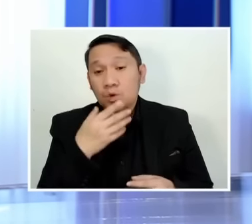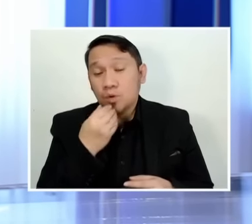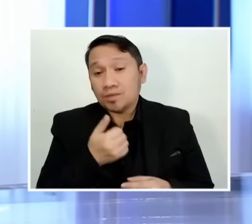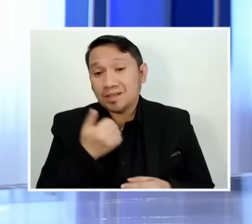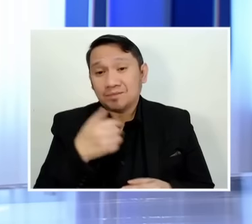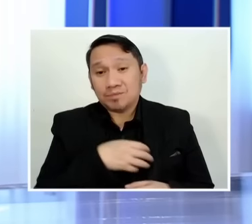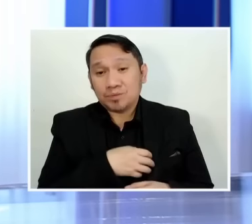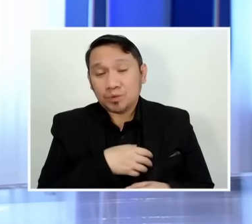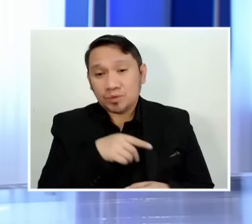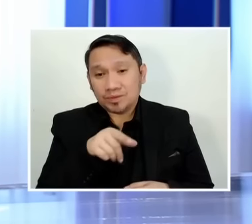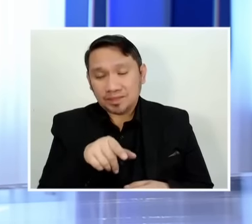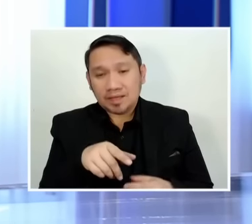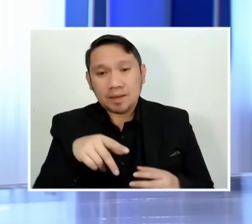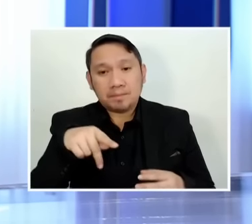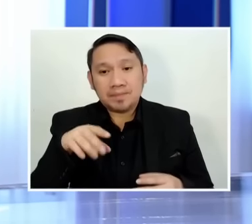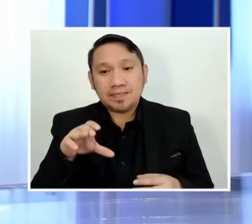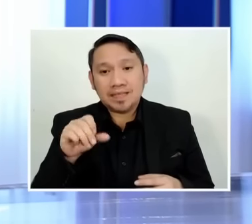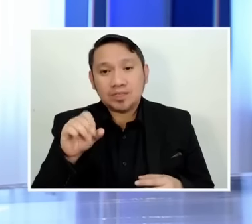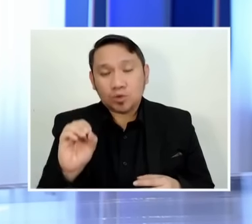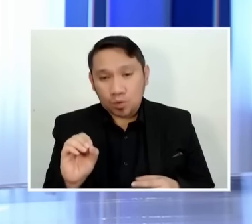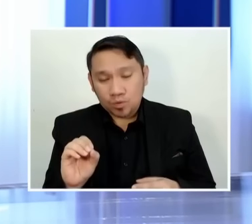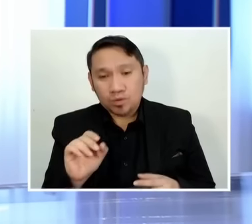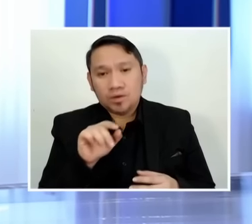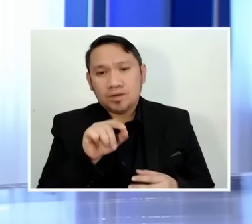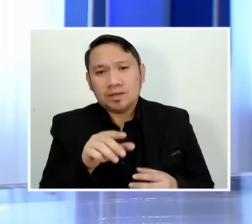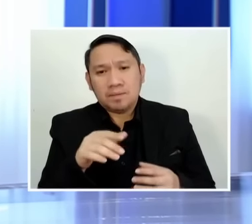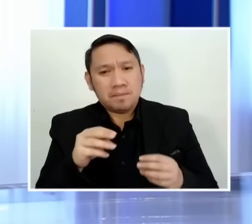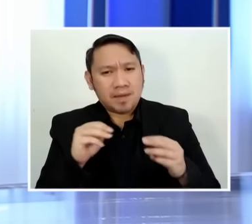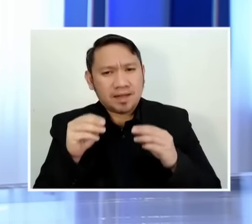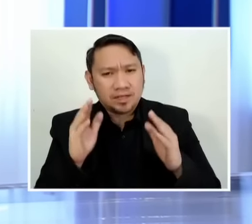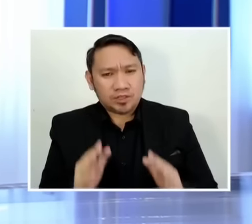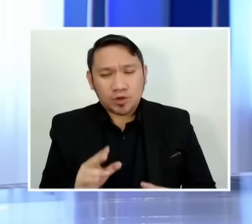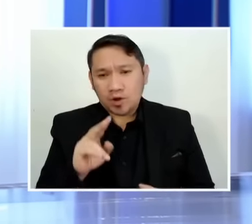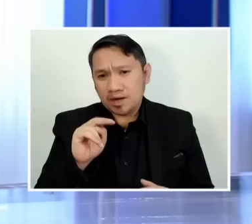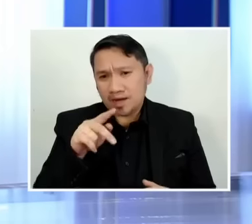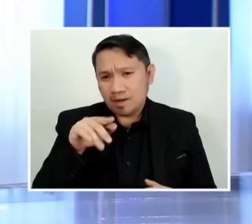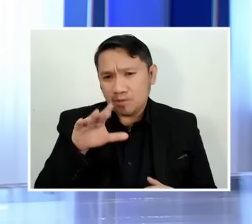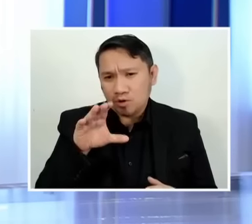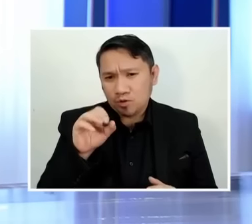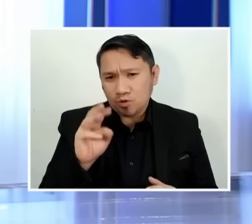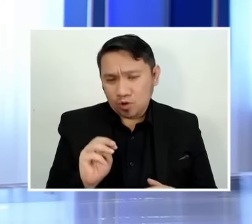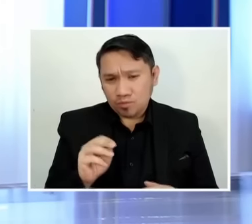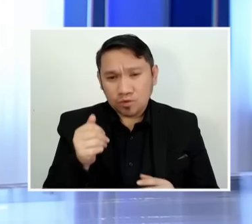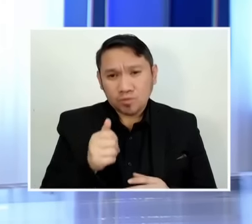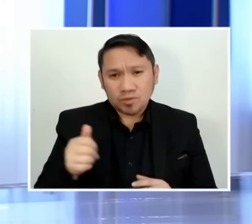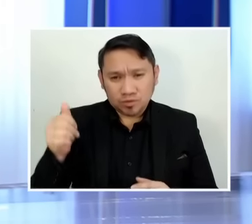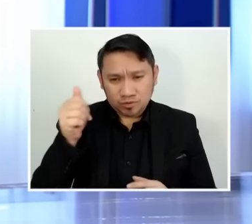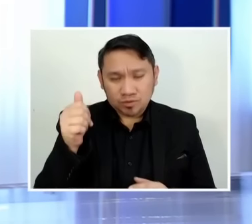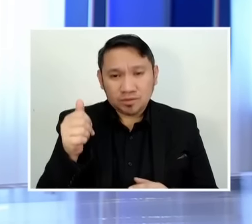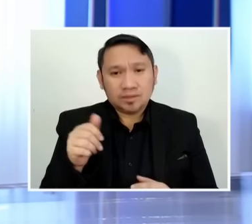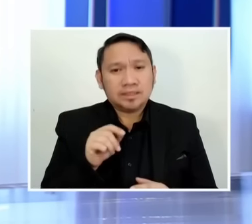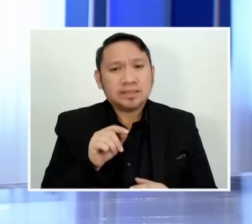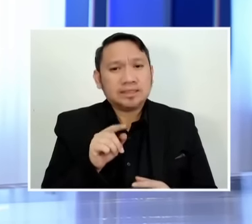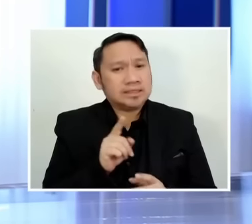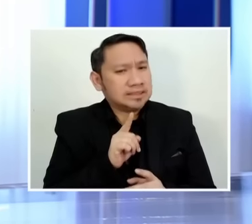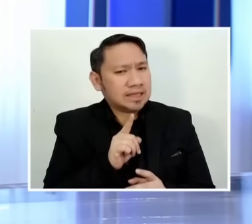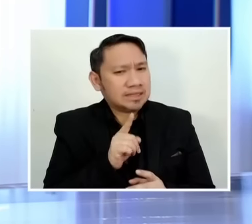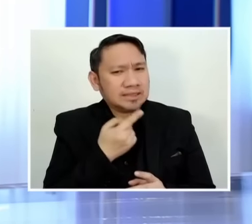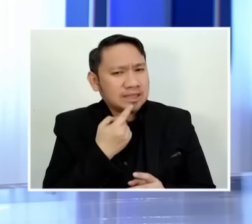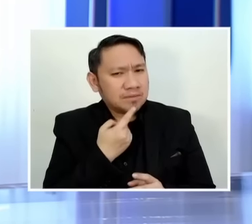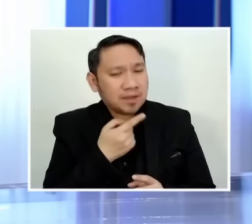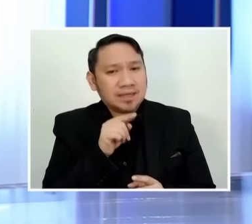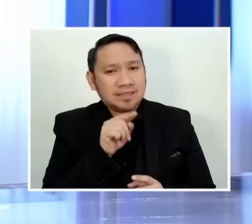General Manager Royina Garma at Napolcong Commissioner Edilberto Leonardo na umano'y nasa likod ng